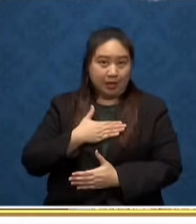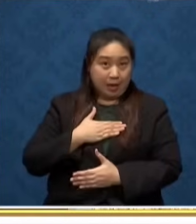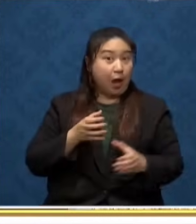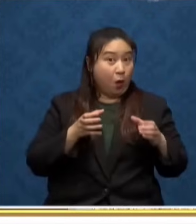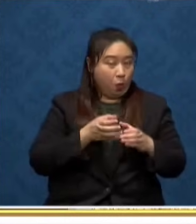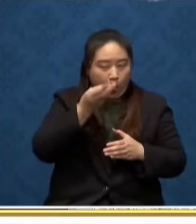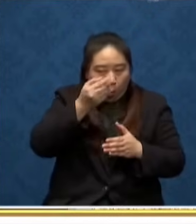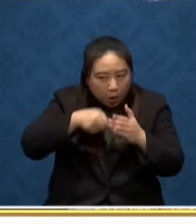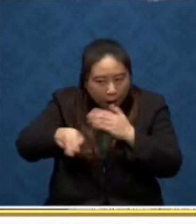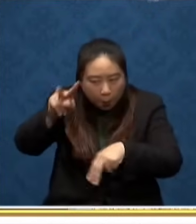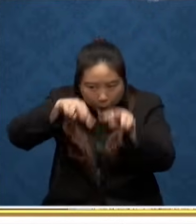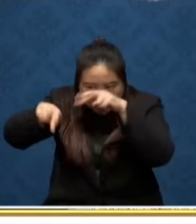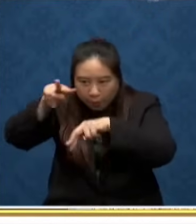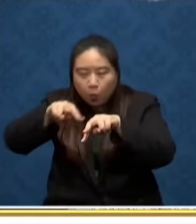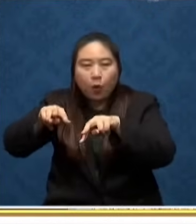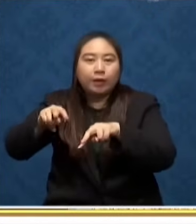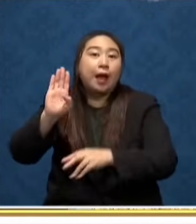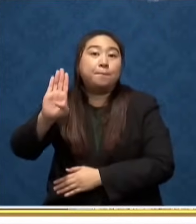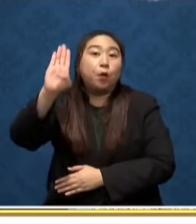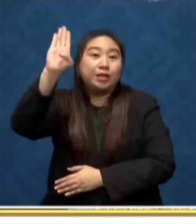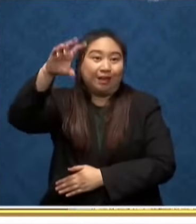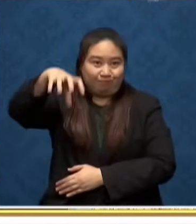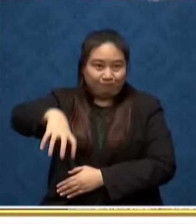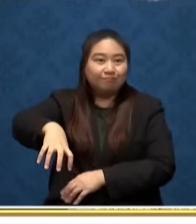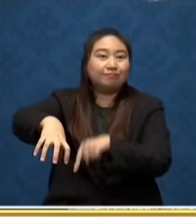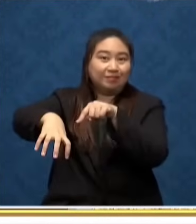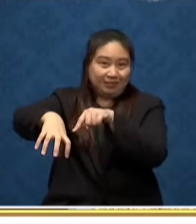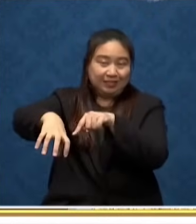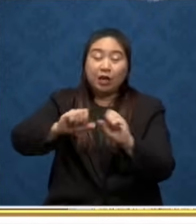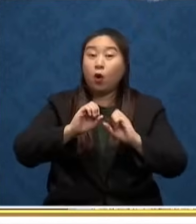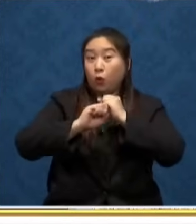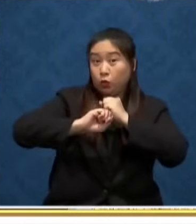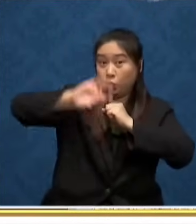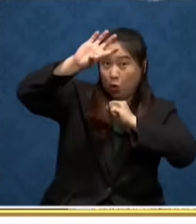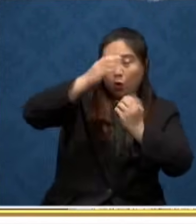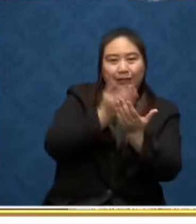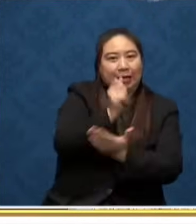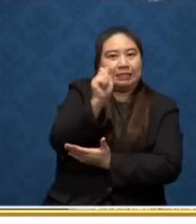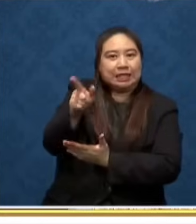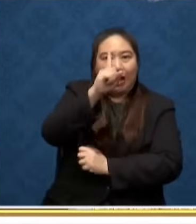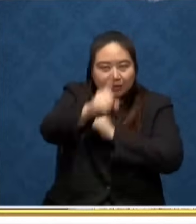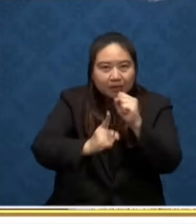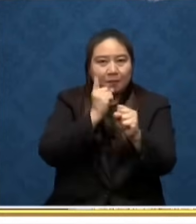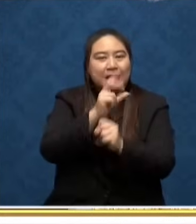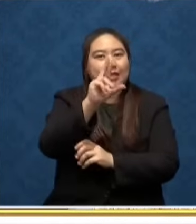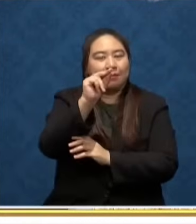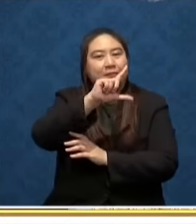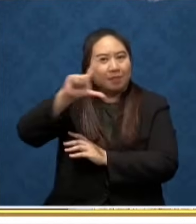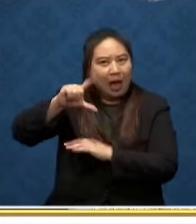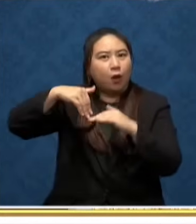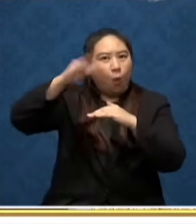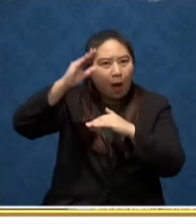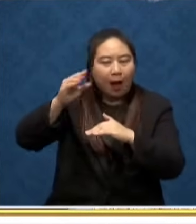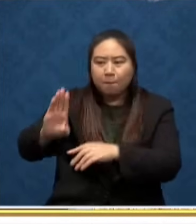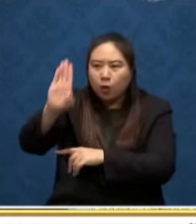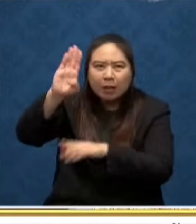ำรวจค่ะพบว่าที่ตั้งบริษัทนะคะที่รับงานกสทช.ปีละ30กว่าล้านบาทนี้สภาพจริงเป็นทาวน์เฮ